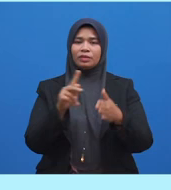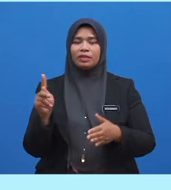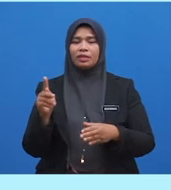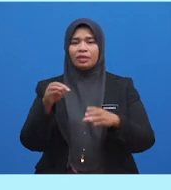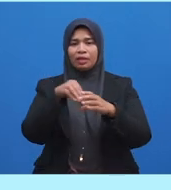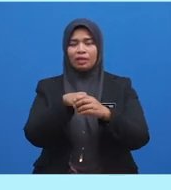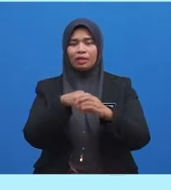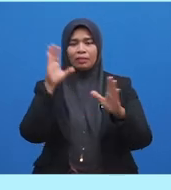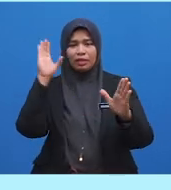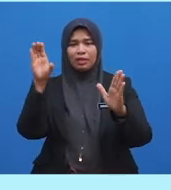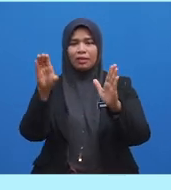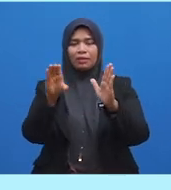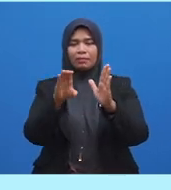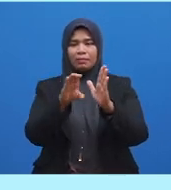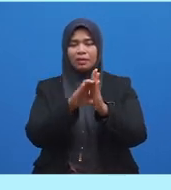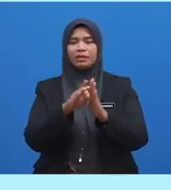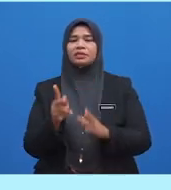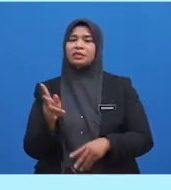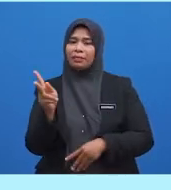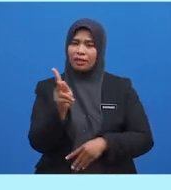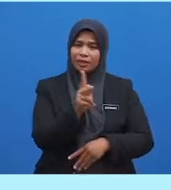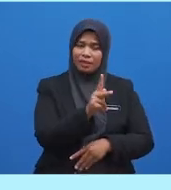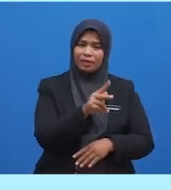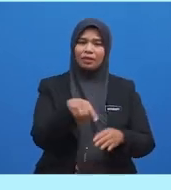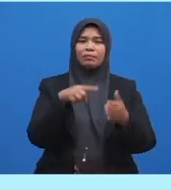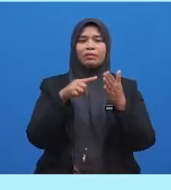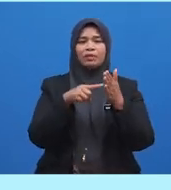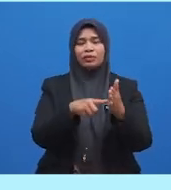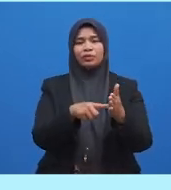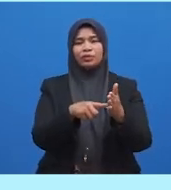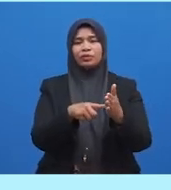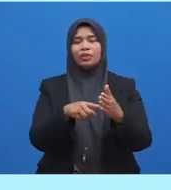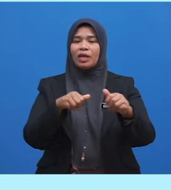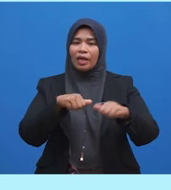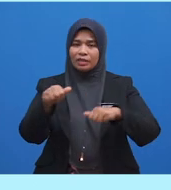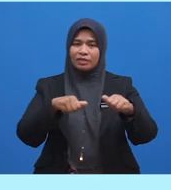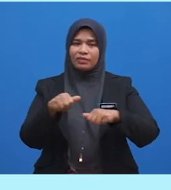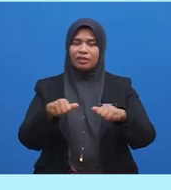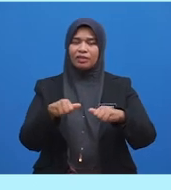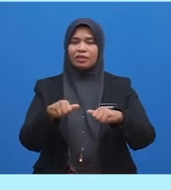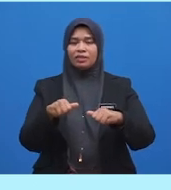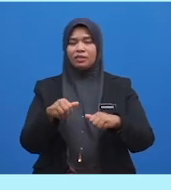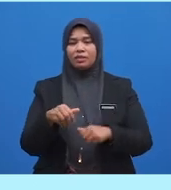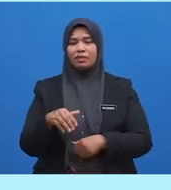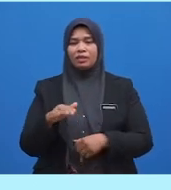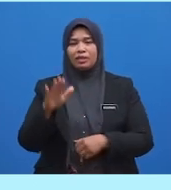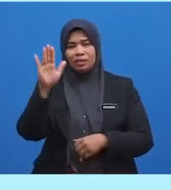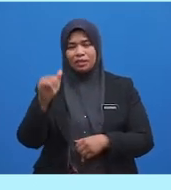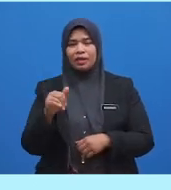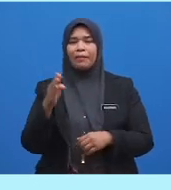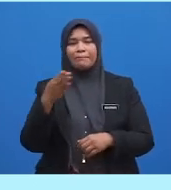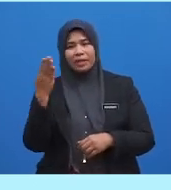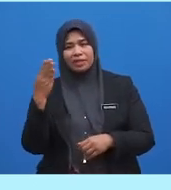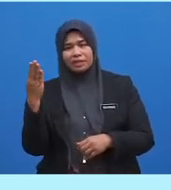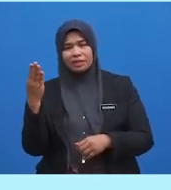dalam gambar di sebelah kiri menunjukkan activity Activity yang